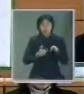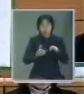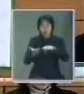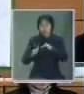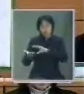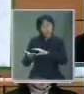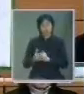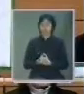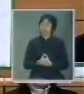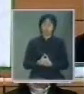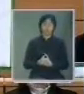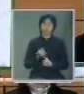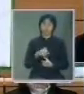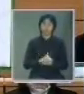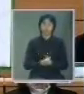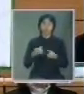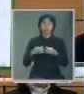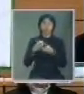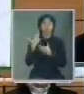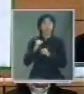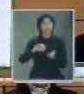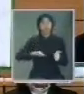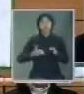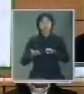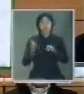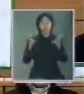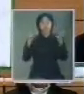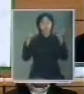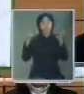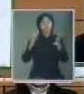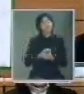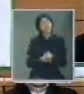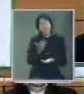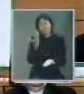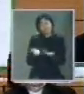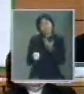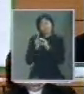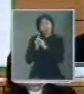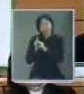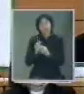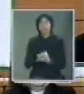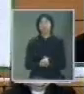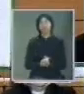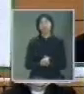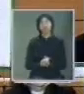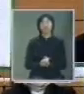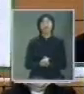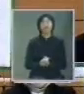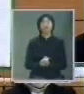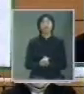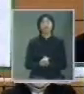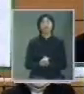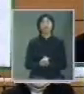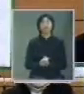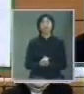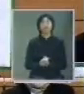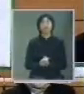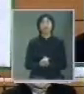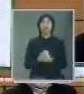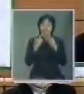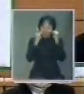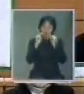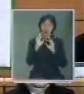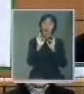ดยุบหมดอ่ะแต่ประชาธิปัตย์ไม่ยุบไม่ยุบไม่ยุบก็เรื่องของท่านลัคกี้ทูยูนัตมีโชคดีสำหรับนาย